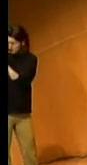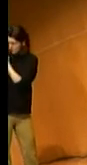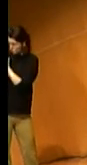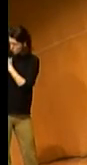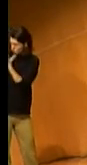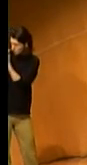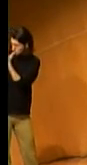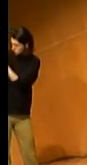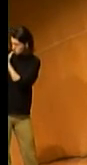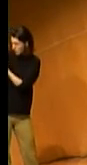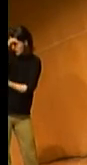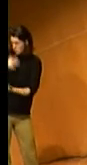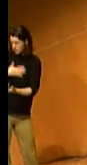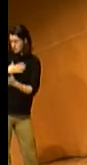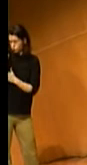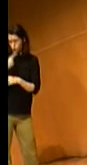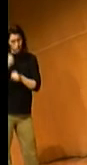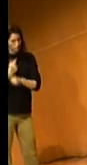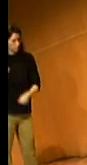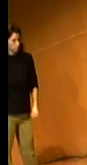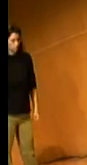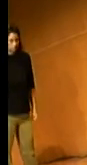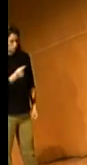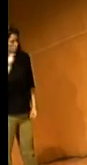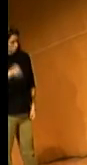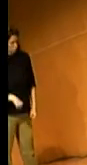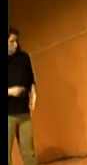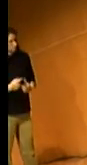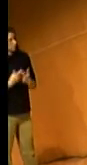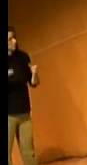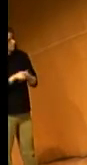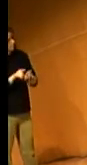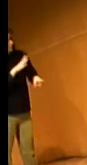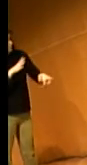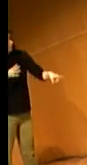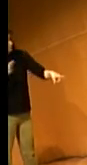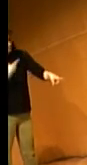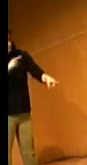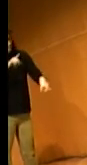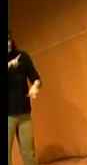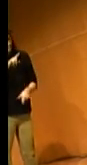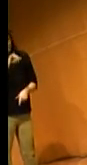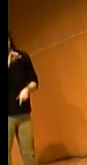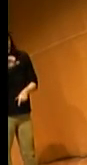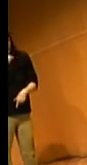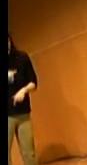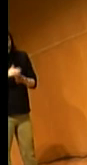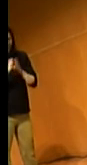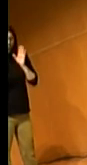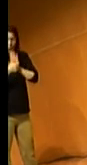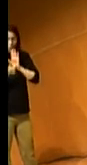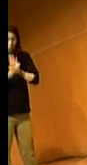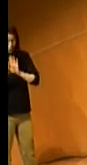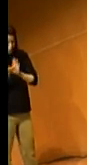trois. Ensuite, Madame Nguyen, hein, je reprends, un facilitateur, un tisseur de liens, quelqu'un qui crée